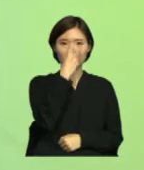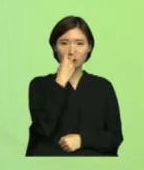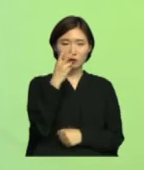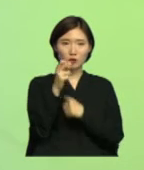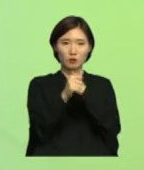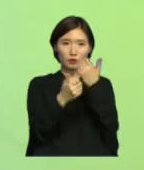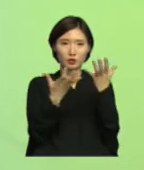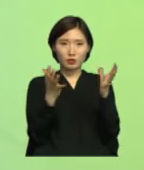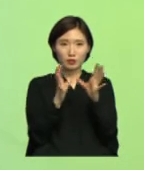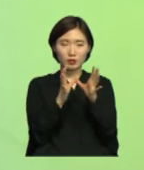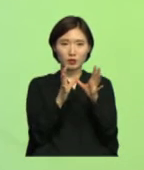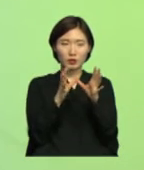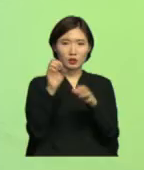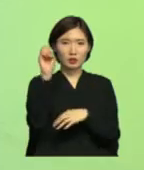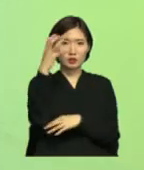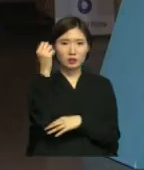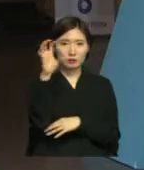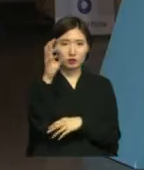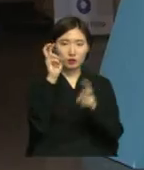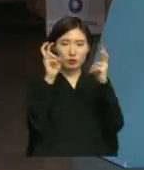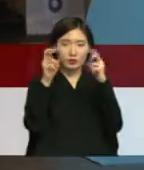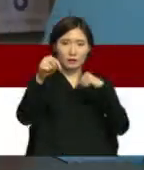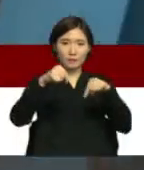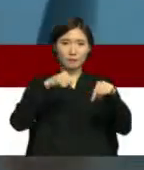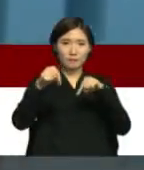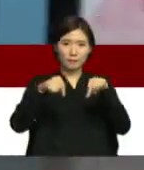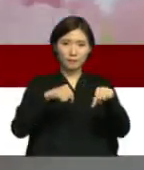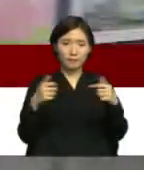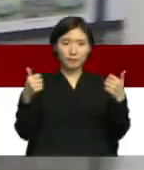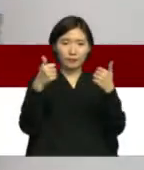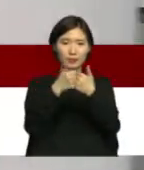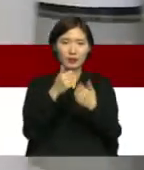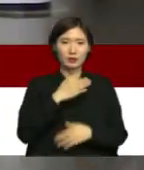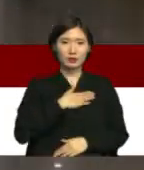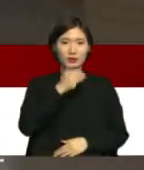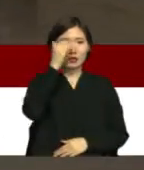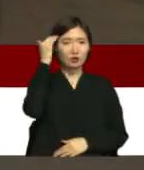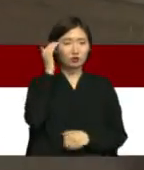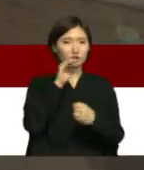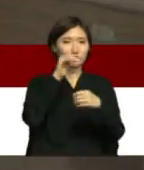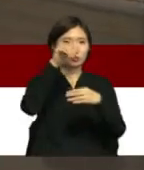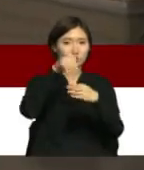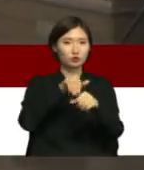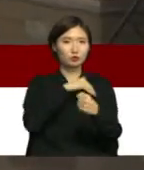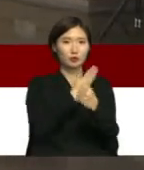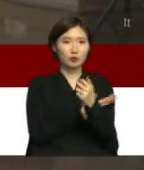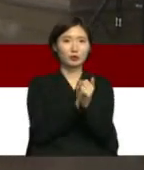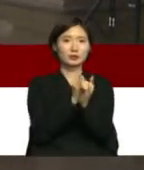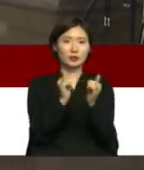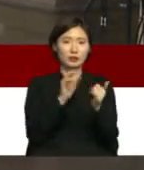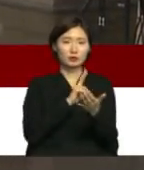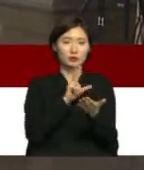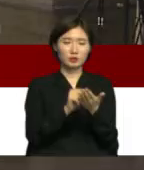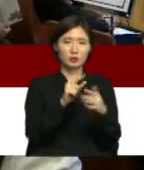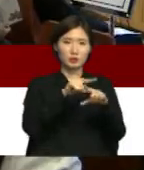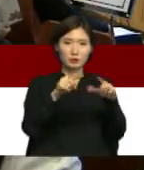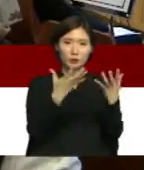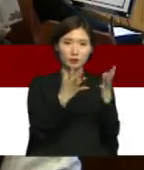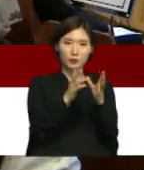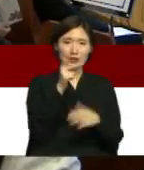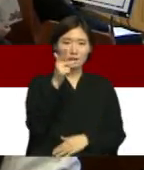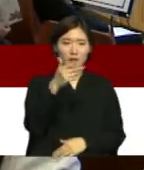중앙선거관리위원회와 중앙일보가 주최하는 이번 강연 콘테스트는 나는 대한민국 유권자다라는 주제로 일반부